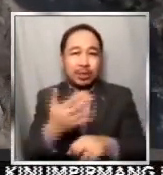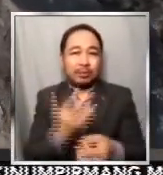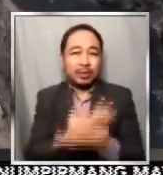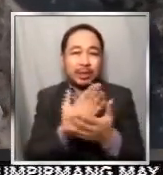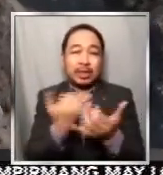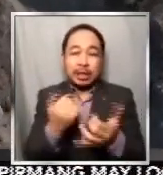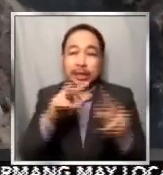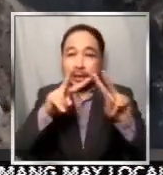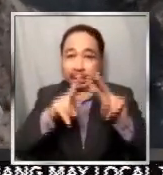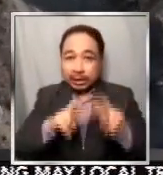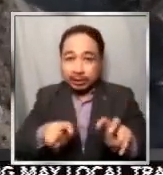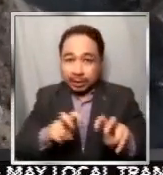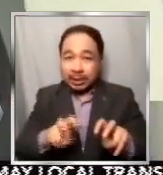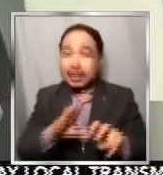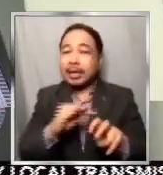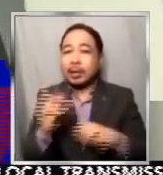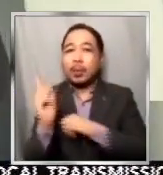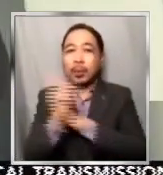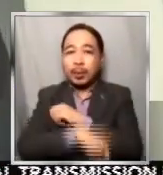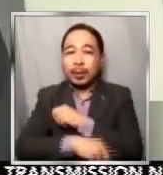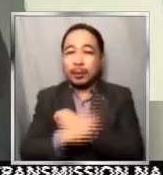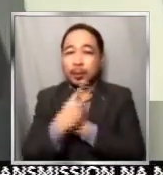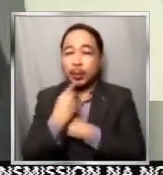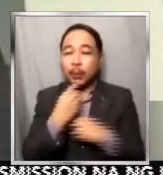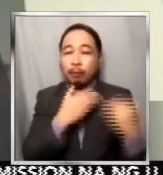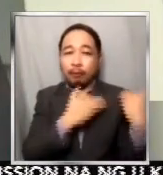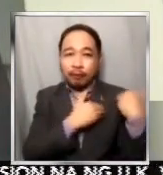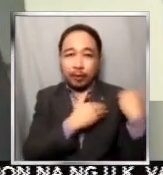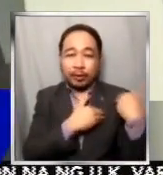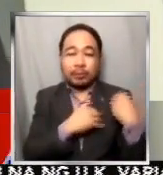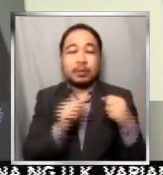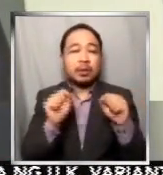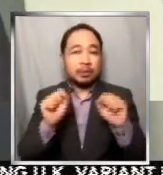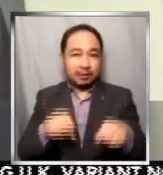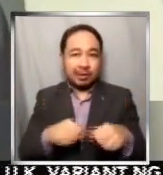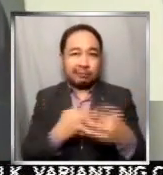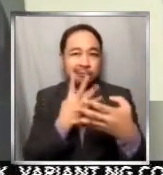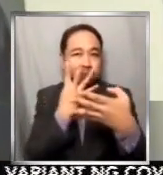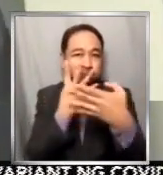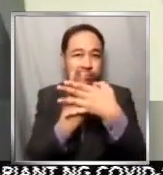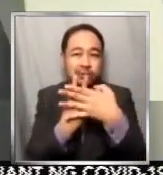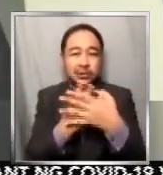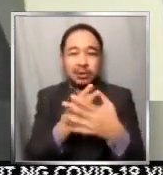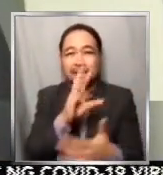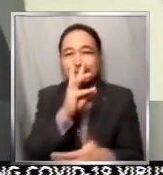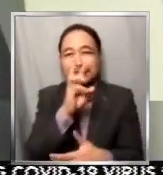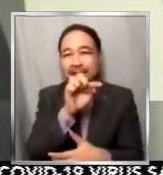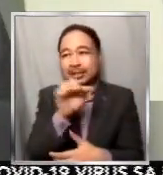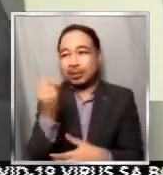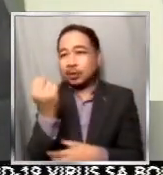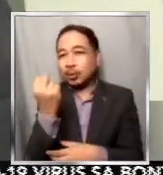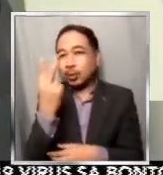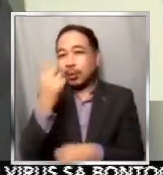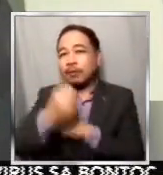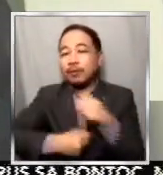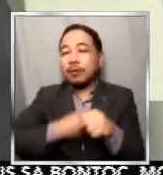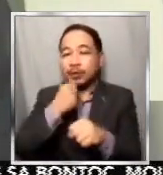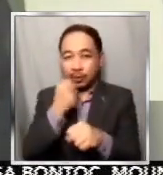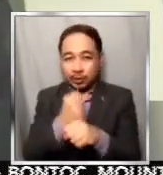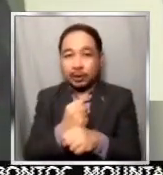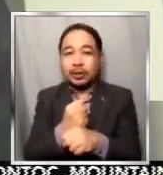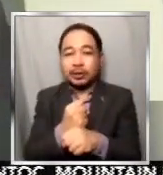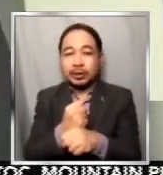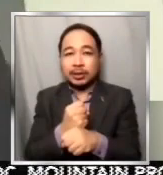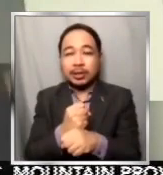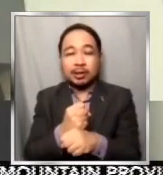mga nasa likod nito. May kulong yan, ano? 6 to 12 years, base ang maximum yung 6 to 12 years ang imprisonment